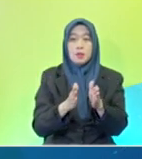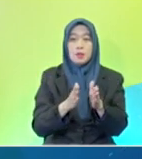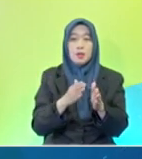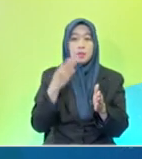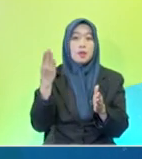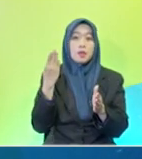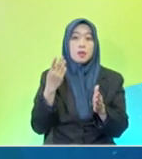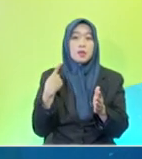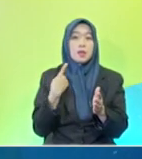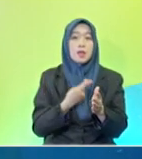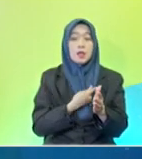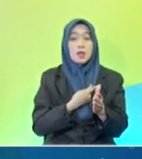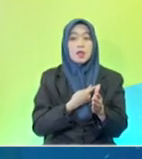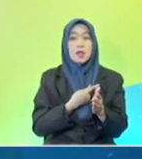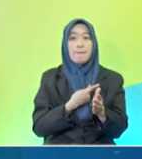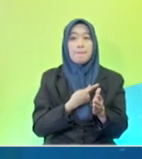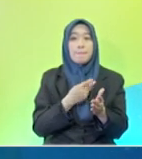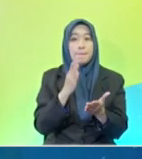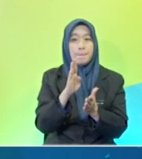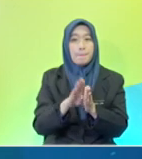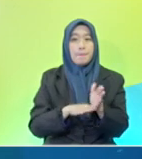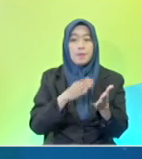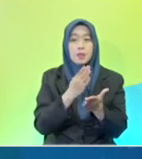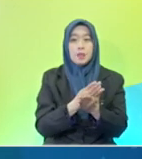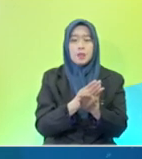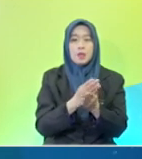bacakan contoh ayat.